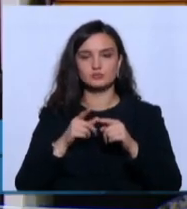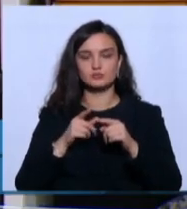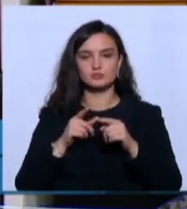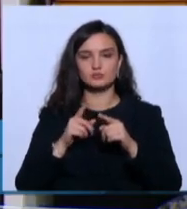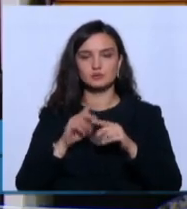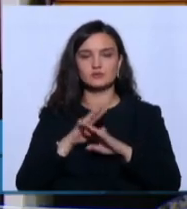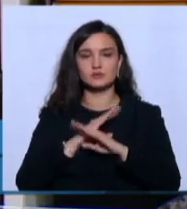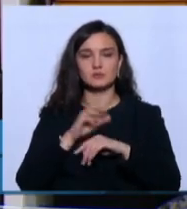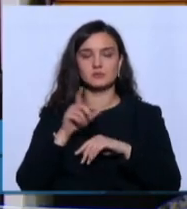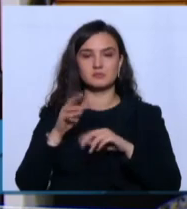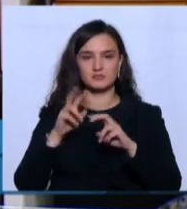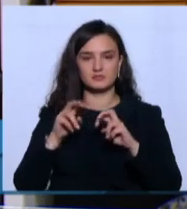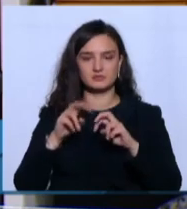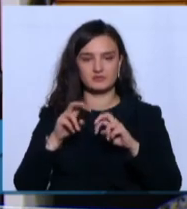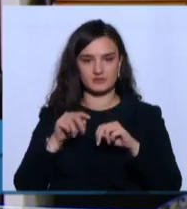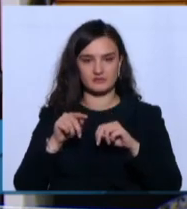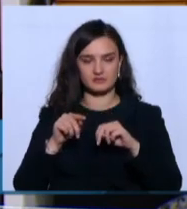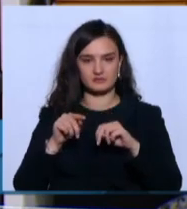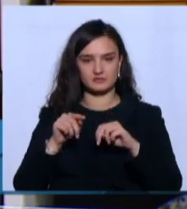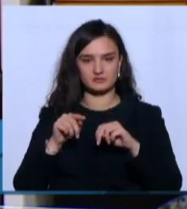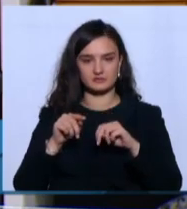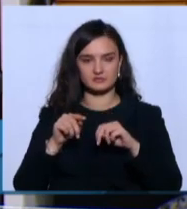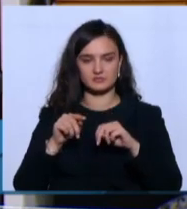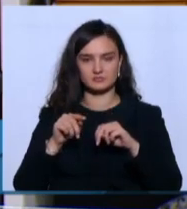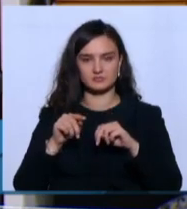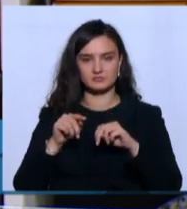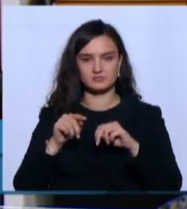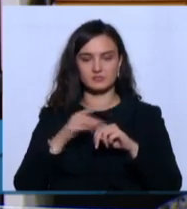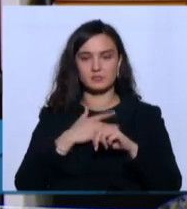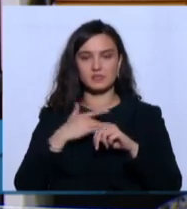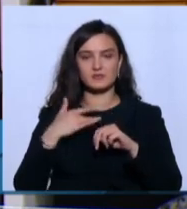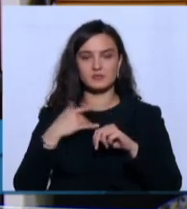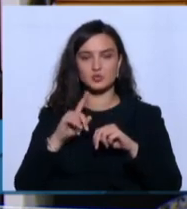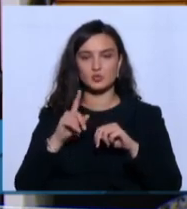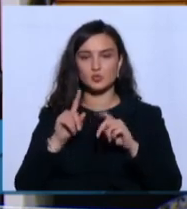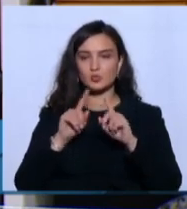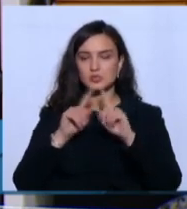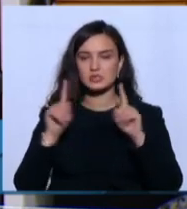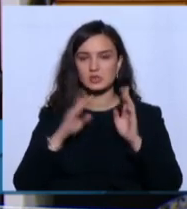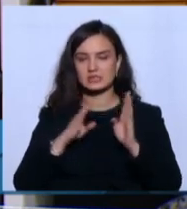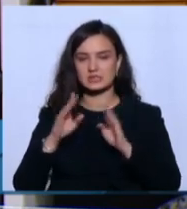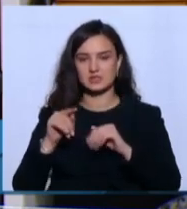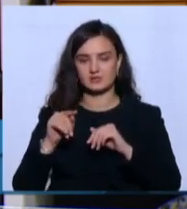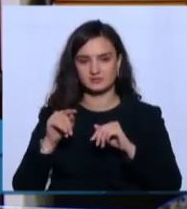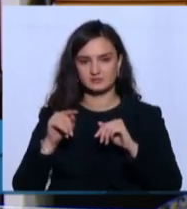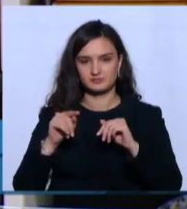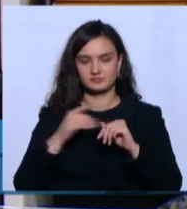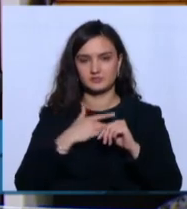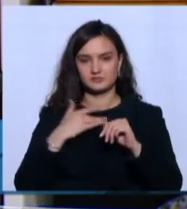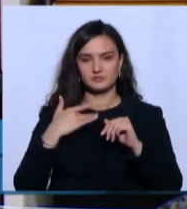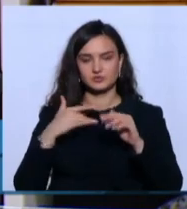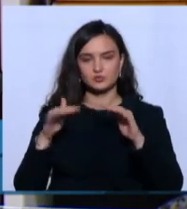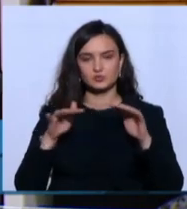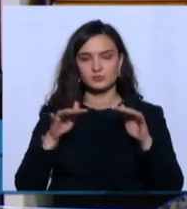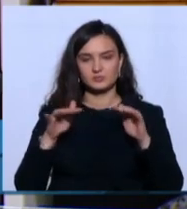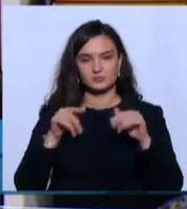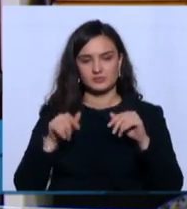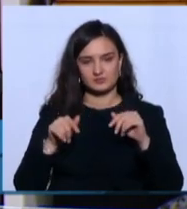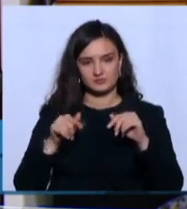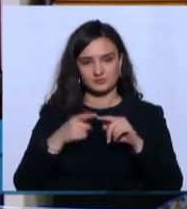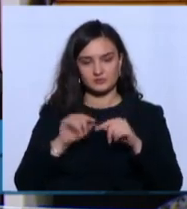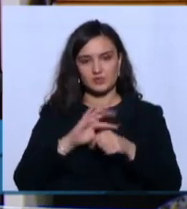გარდაცვლილი ადამიანების კვლევას, პათოლოგიურ კვლევას მაპატიათ ფილტვების, რომ უცნაურად იქცევა ფილტვების შეშუპება აი